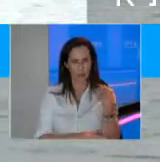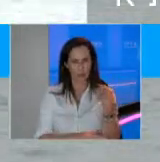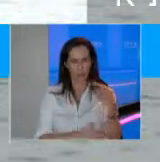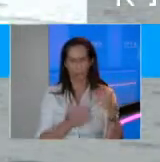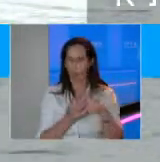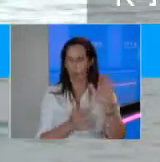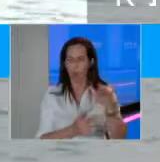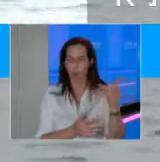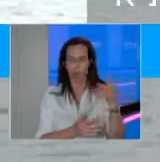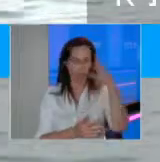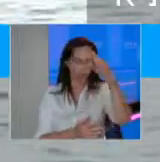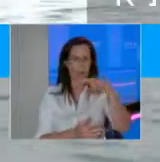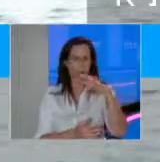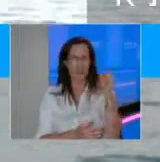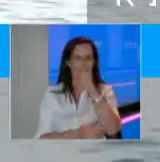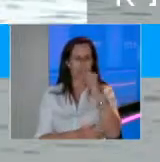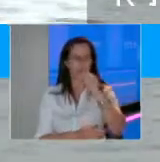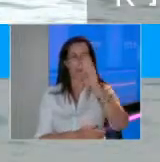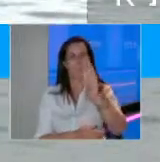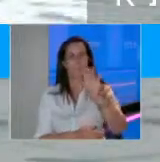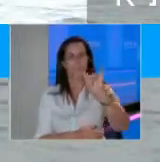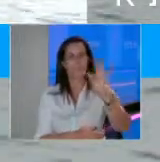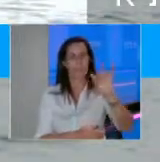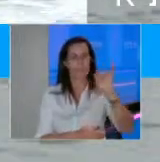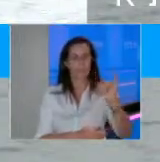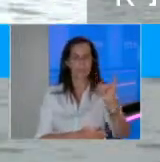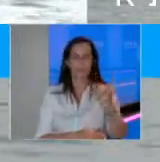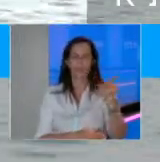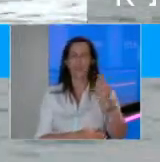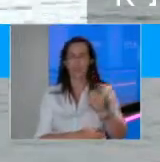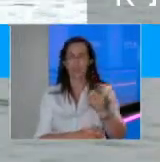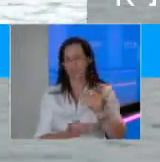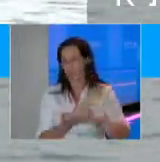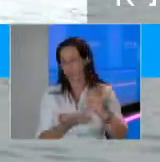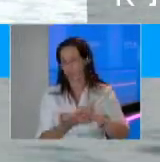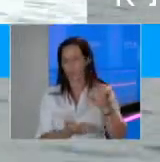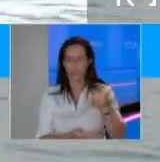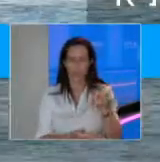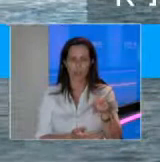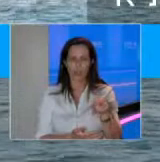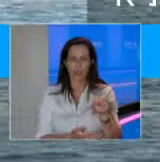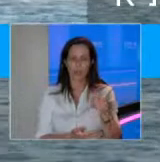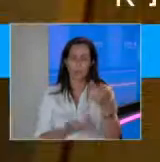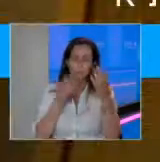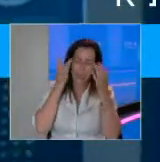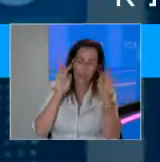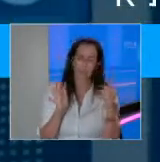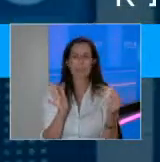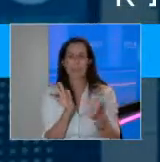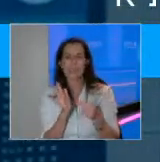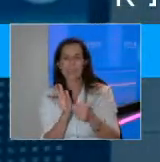ביטי או... כן, אביה של הזמרת. כן, שהשופט כותב, יש הרי התחשבות